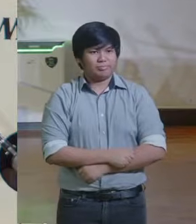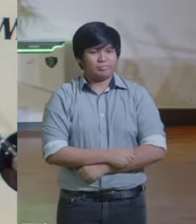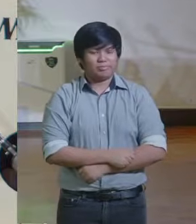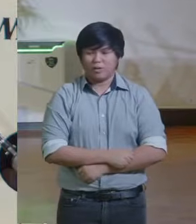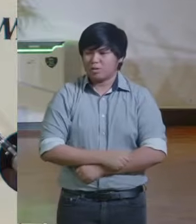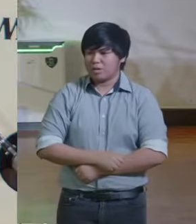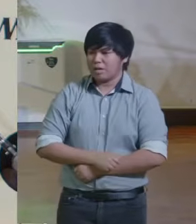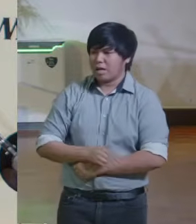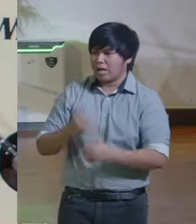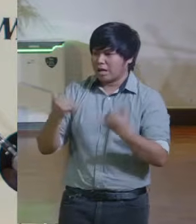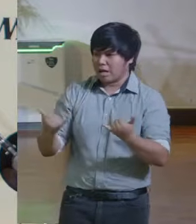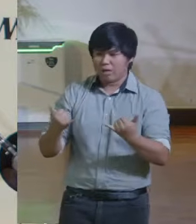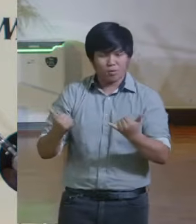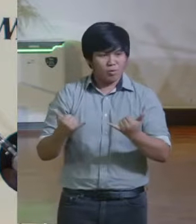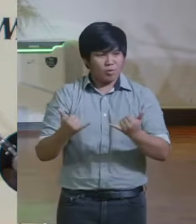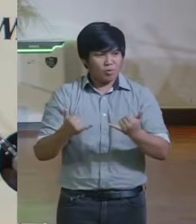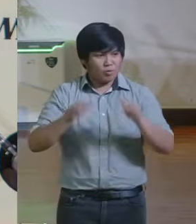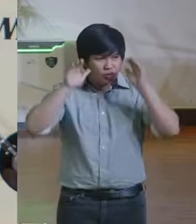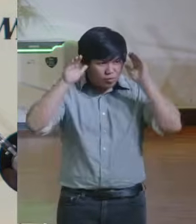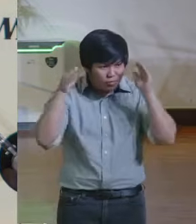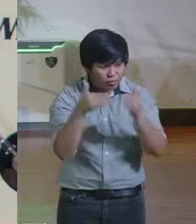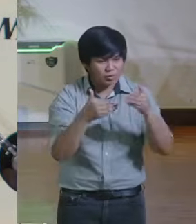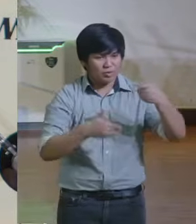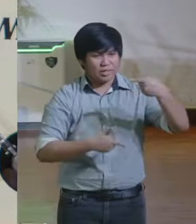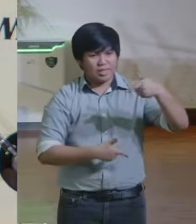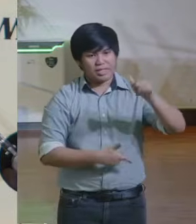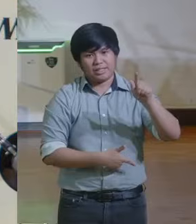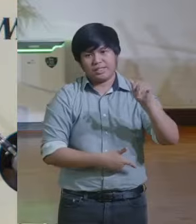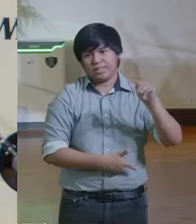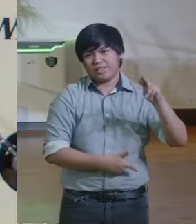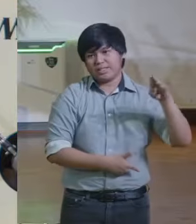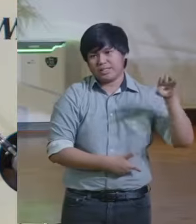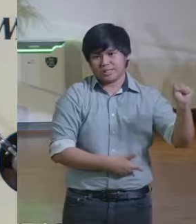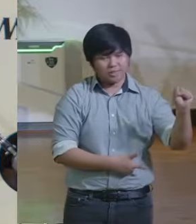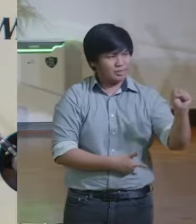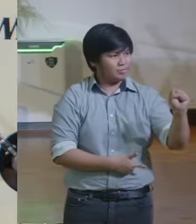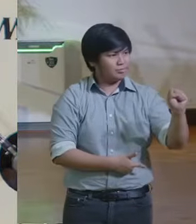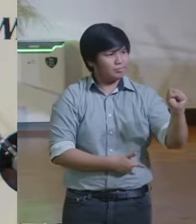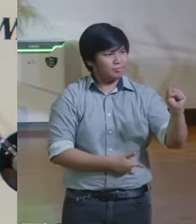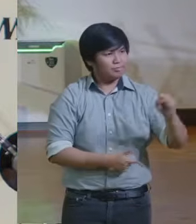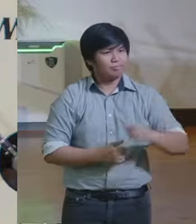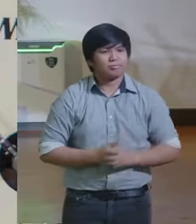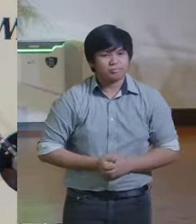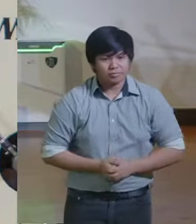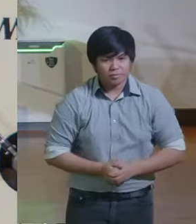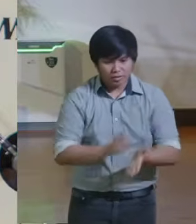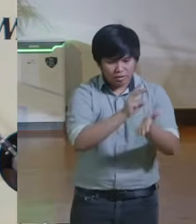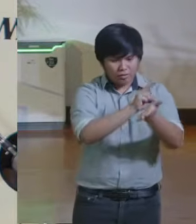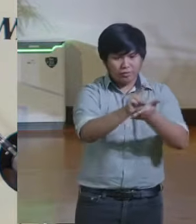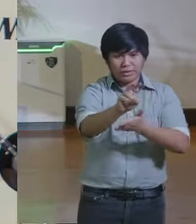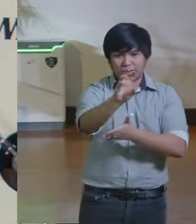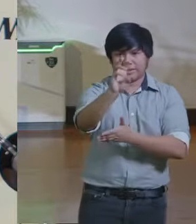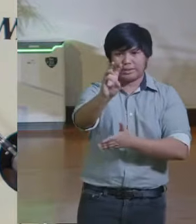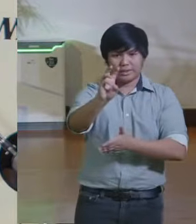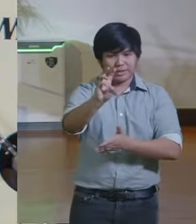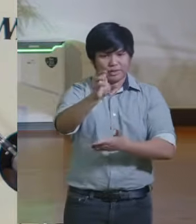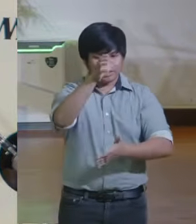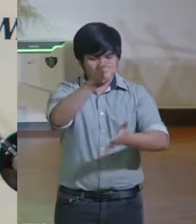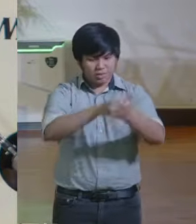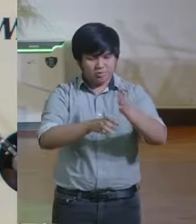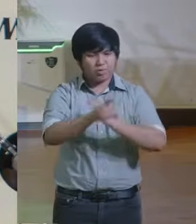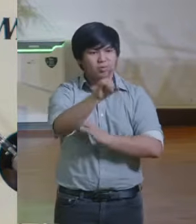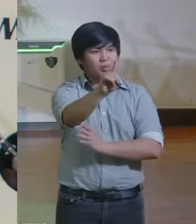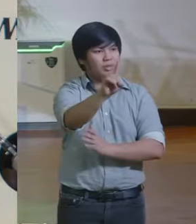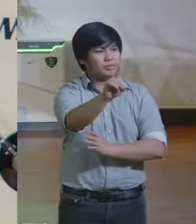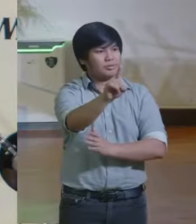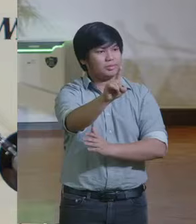Ito ang pangunahing punto ng Galatians. Kaya sa verse 6 ng chapter